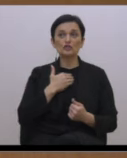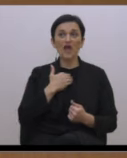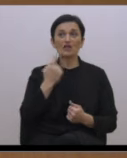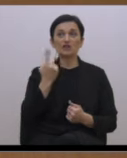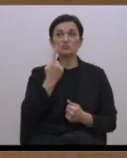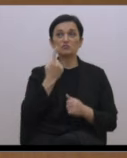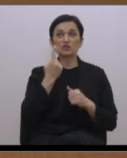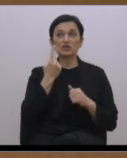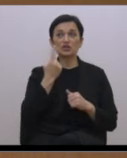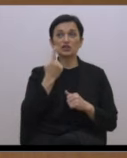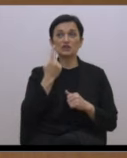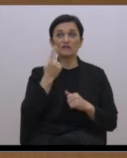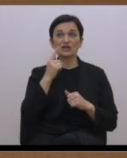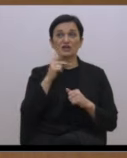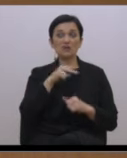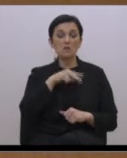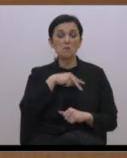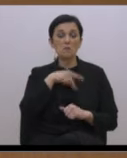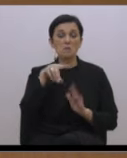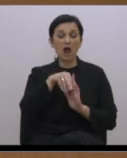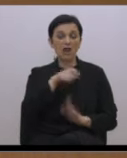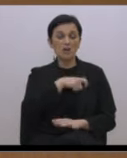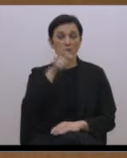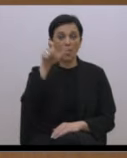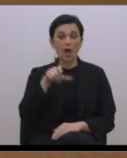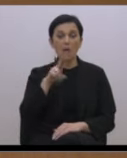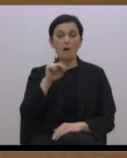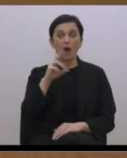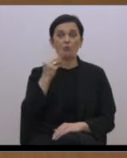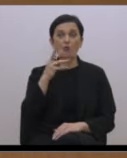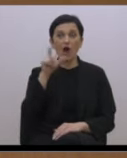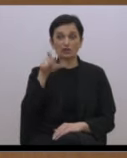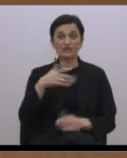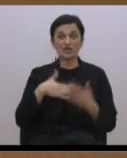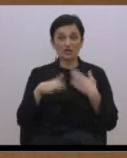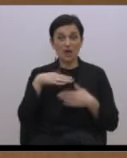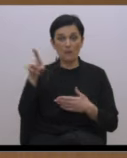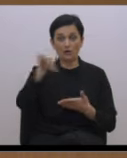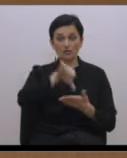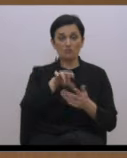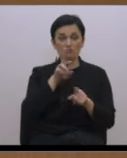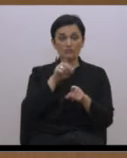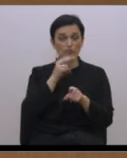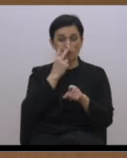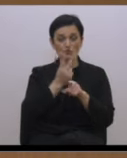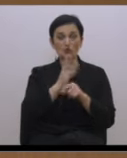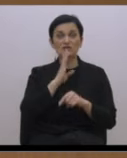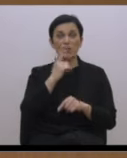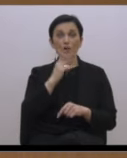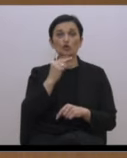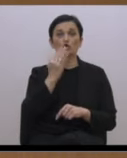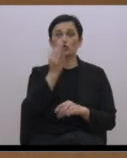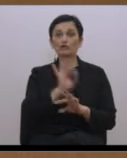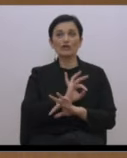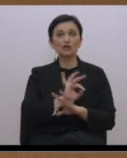პირველი კანონმდებლებისგან პარლამენტში. ბატონი შალვა პაპუაშვილი გამიხარდებოდა, რომ აქ ყოფილიყო, მიუხედავად იმისა, რომ ბატონინიო თქვენ